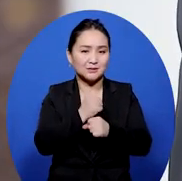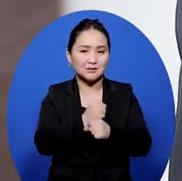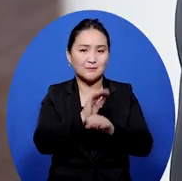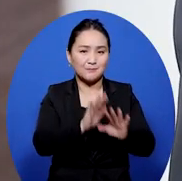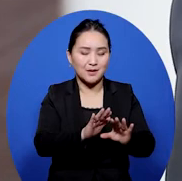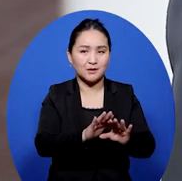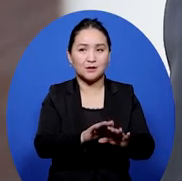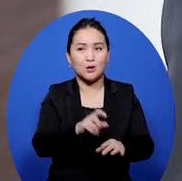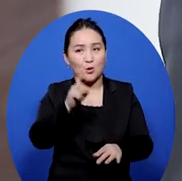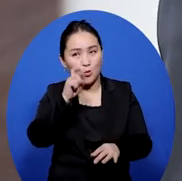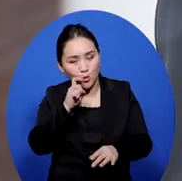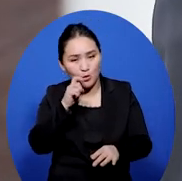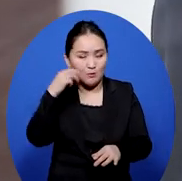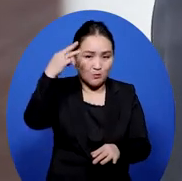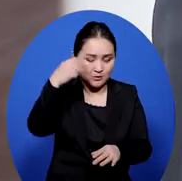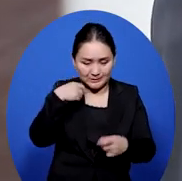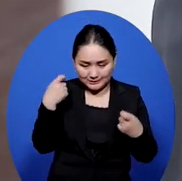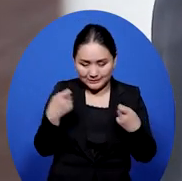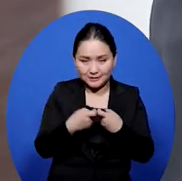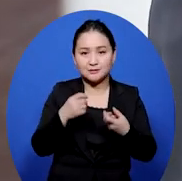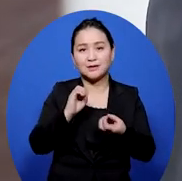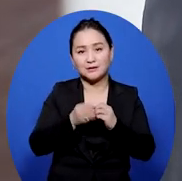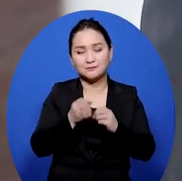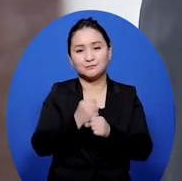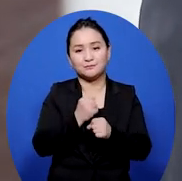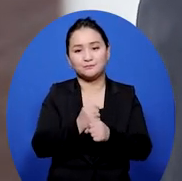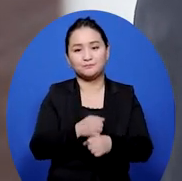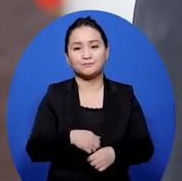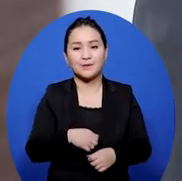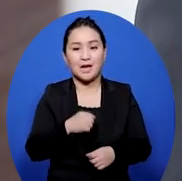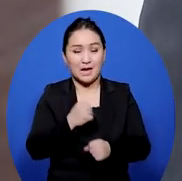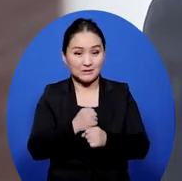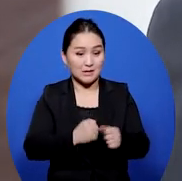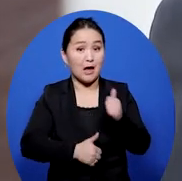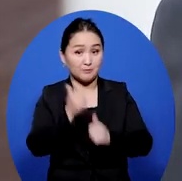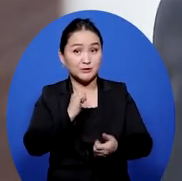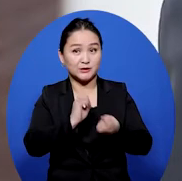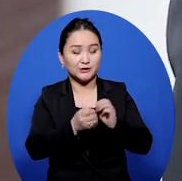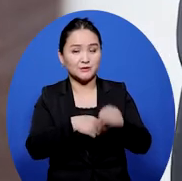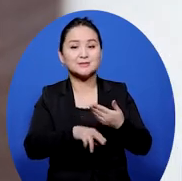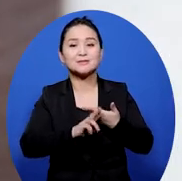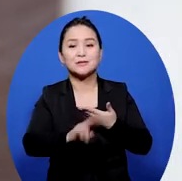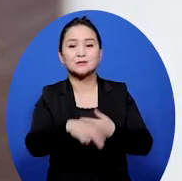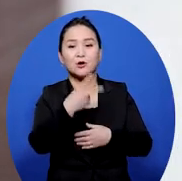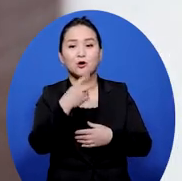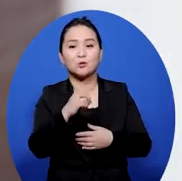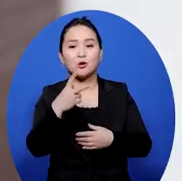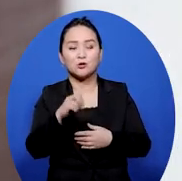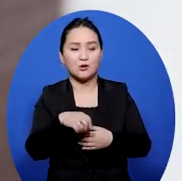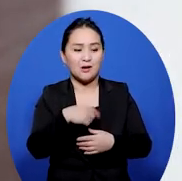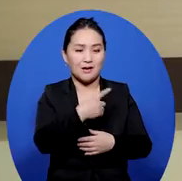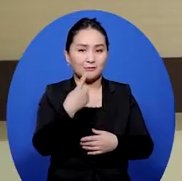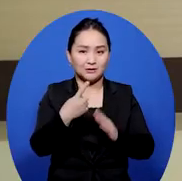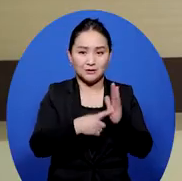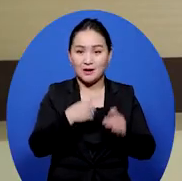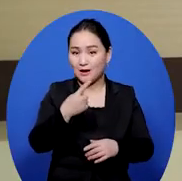нөхцөл эрмэлзлийг одоо үнэлээд энэ ажлыг зохион байгуулж явж байна. Ажил амжилттай хэлж байгаа. Цаашдаа энэ 20 оны төгсгөл 11 12